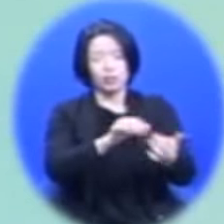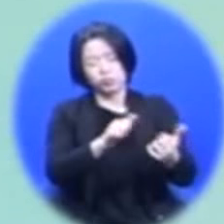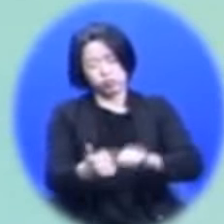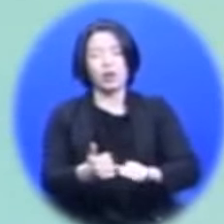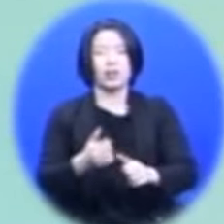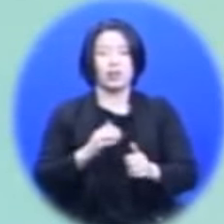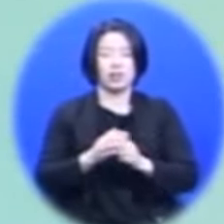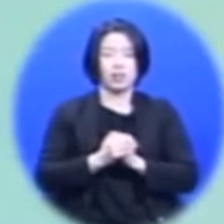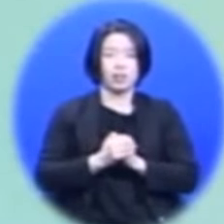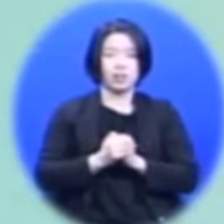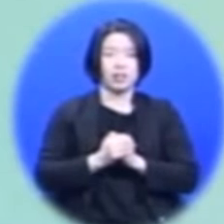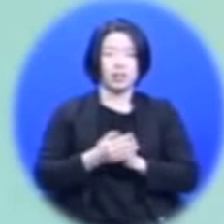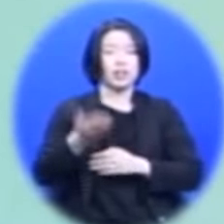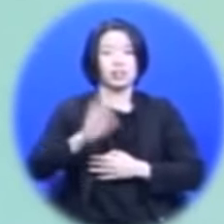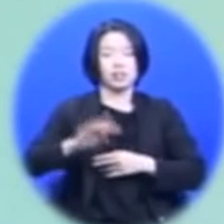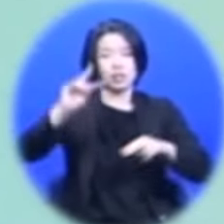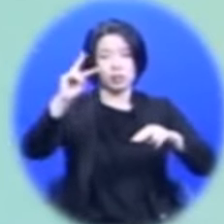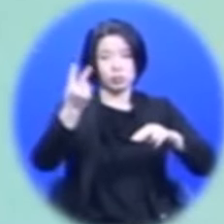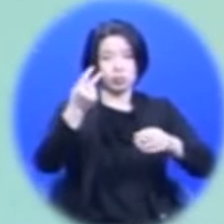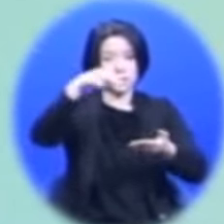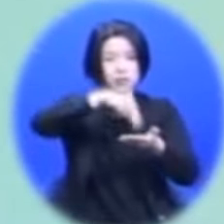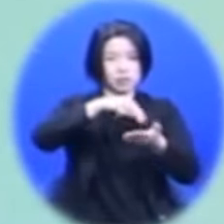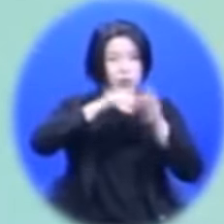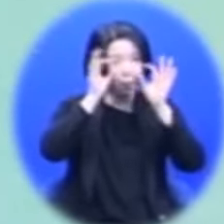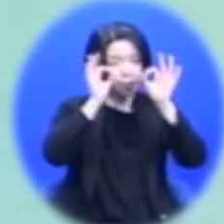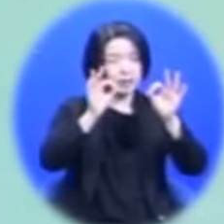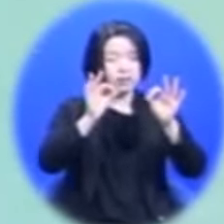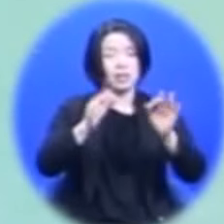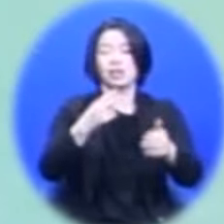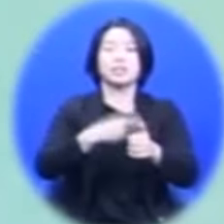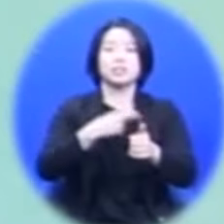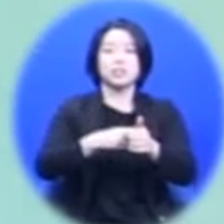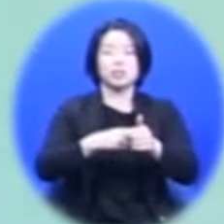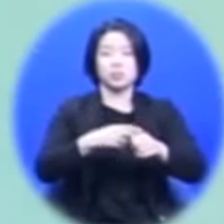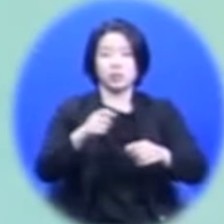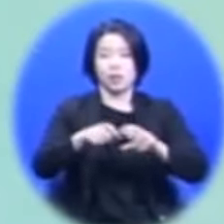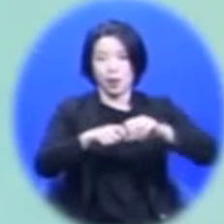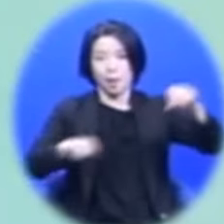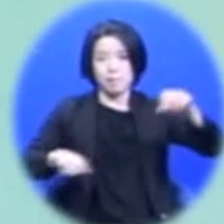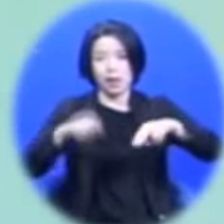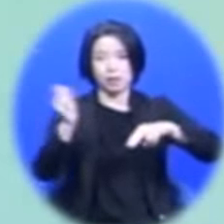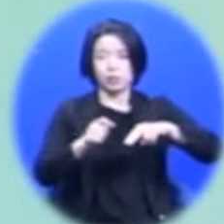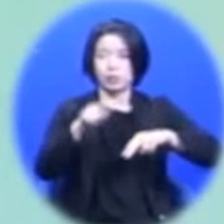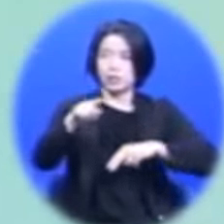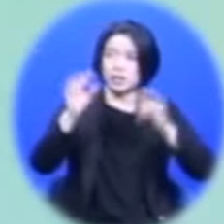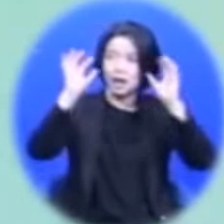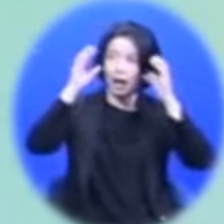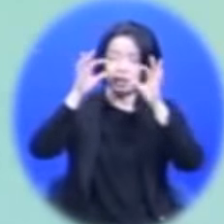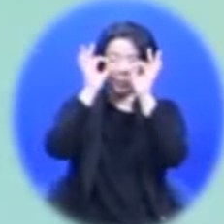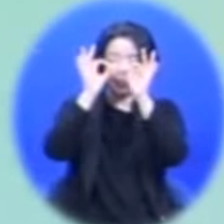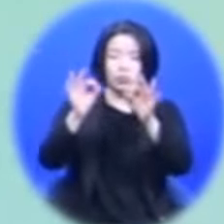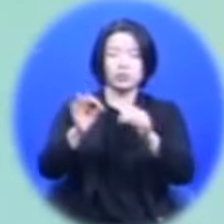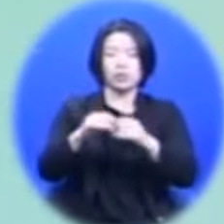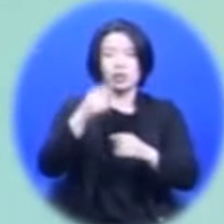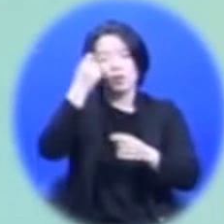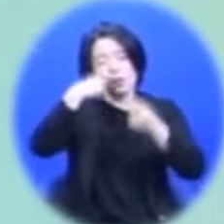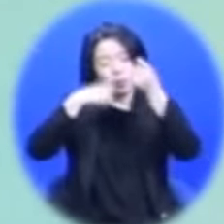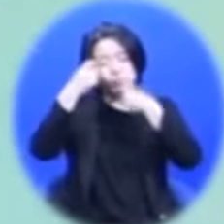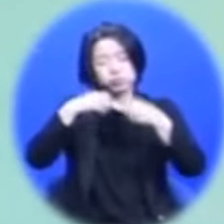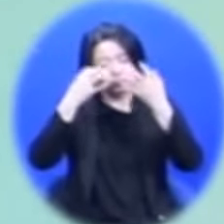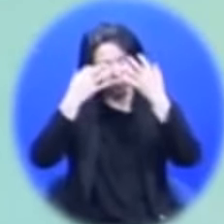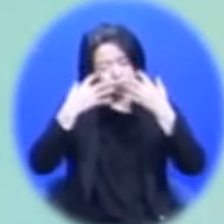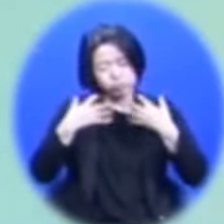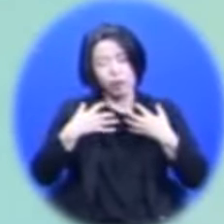죽겠어요. 근데 돌아섰는데 선생님이 메초리를 들고 이 아이를 보는데 눈물 범벅이에요. 선생님의